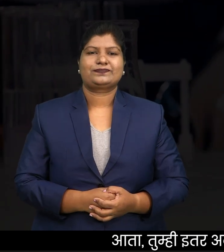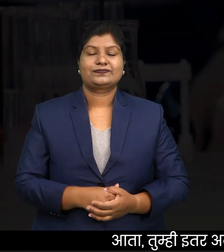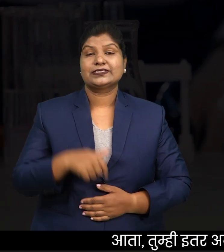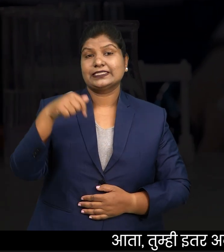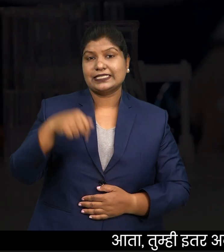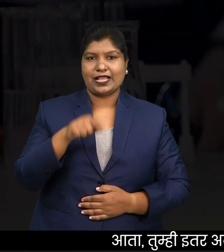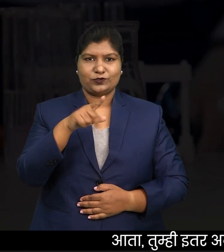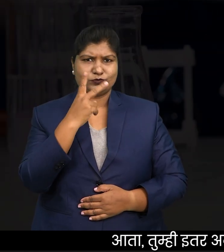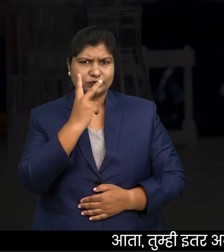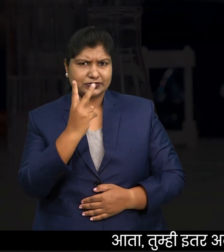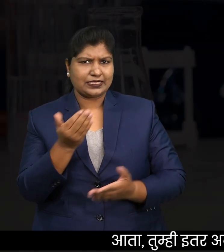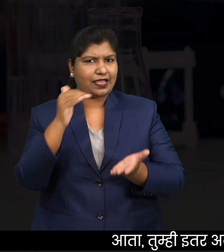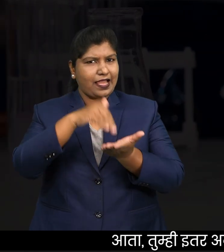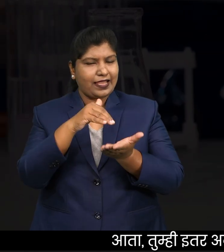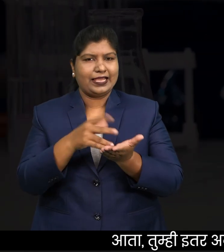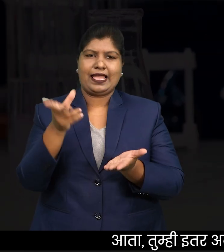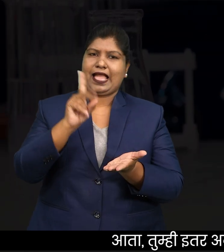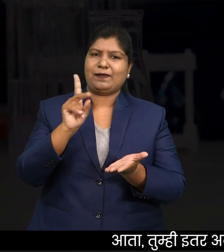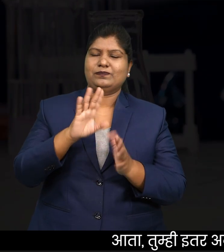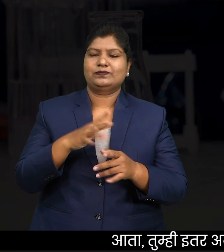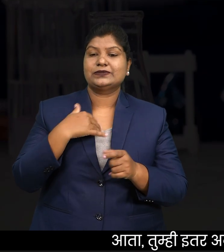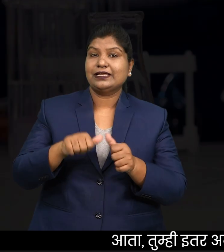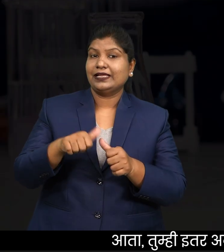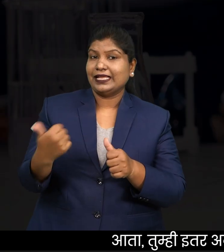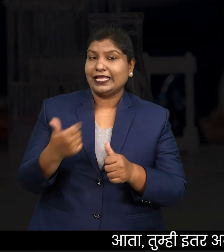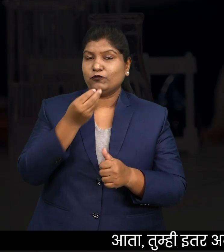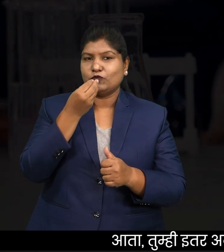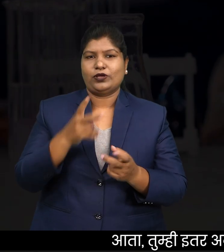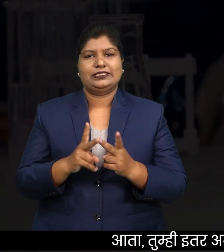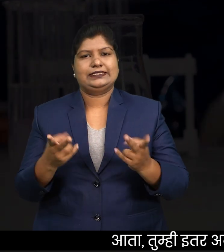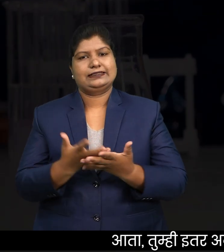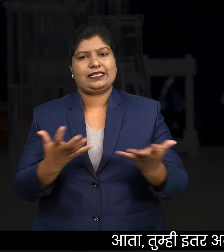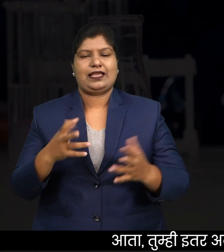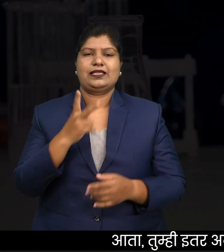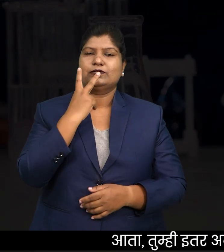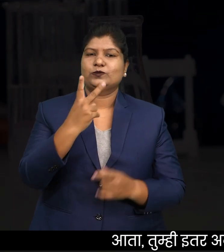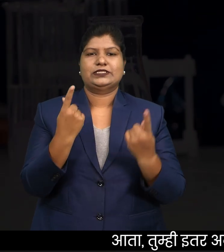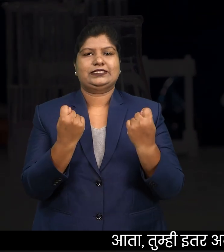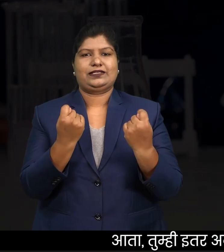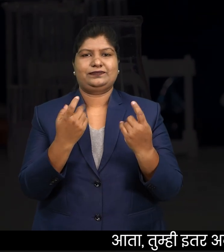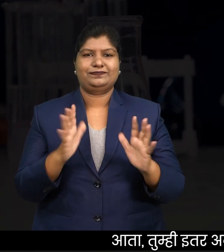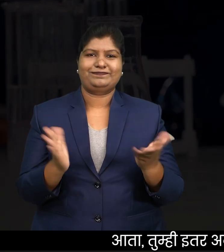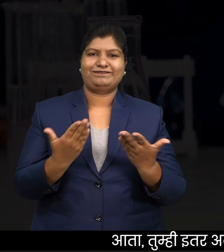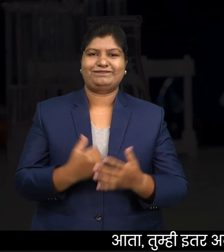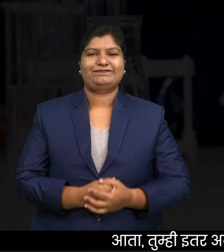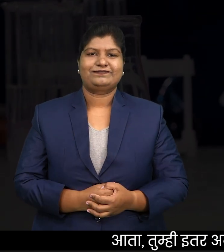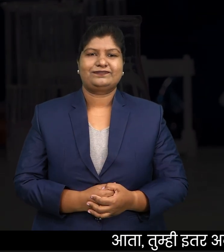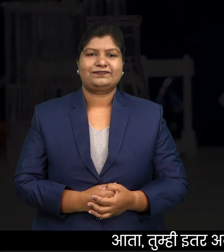आता तुम्ही इतर अन्नपदार्थांवर ही चाचणी पुन्हा करू शकता.